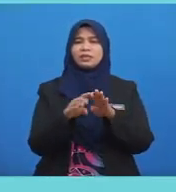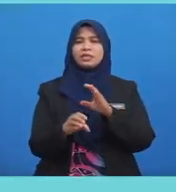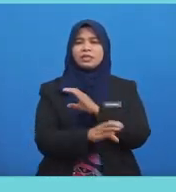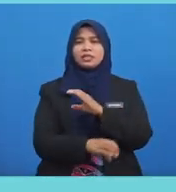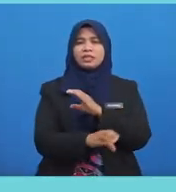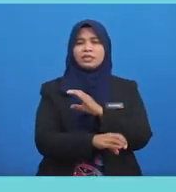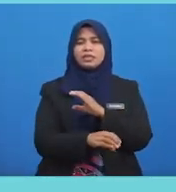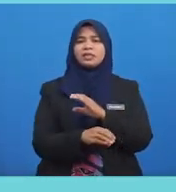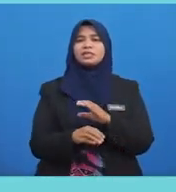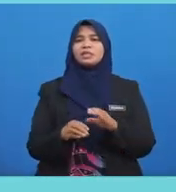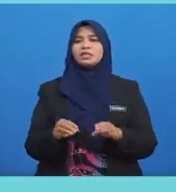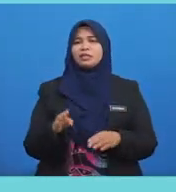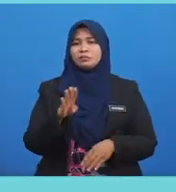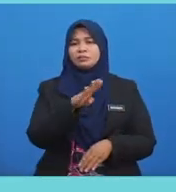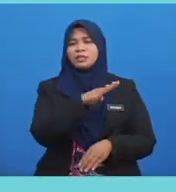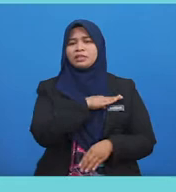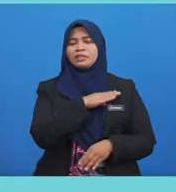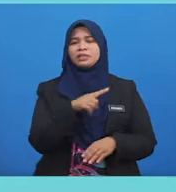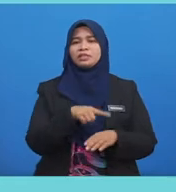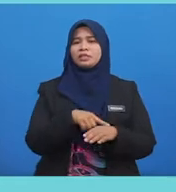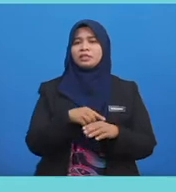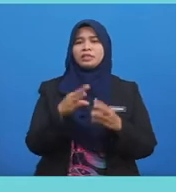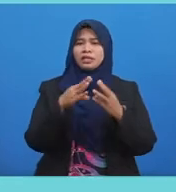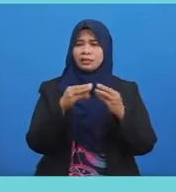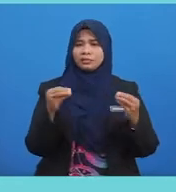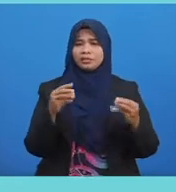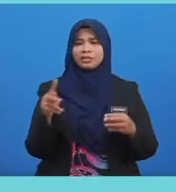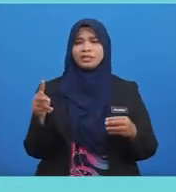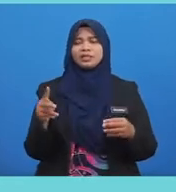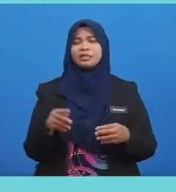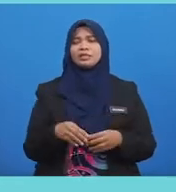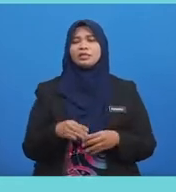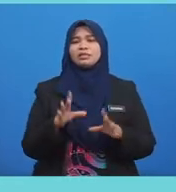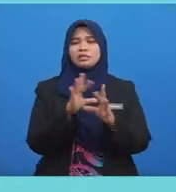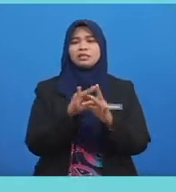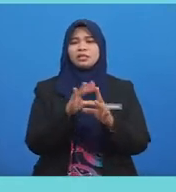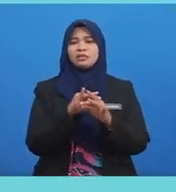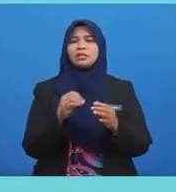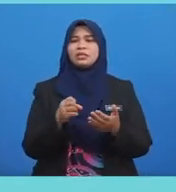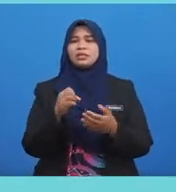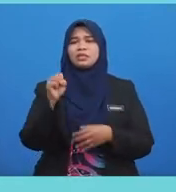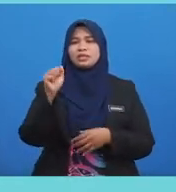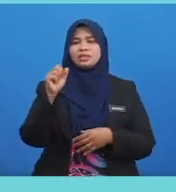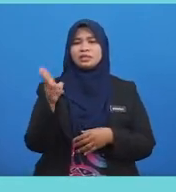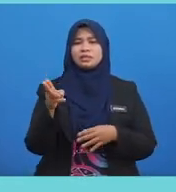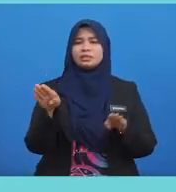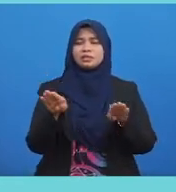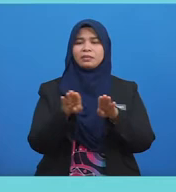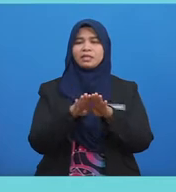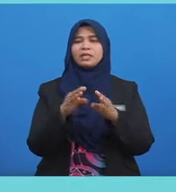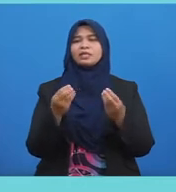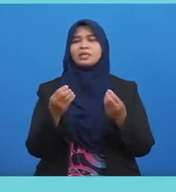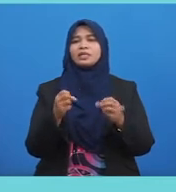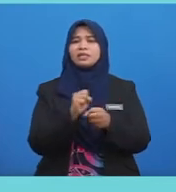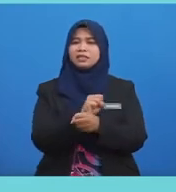menyebabkan taraf Sarawak sebagai negeri naungan British dimansuhkan. Selain itu, Sarawak